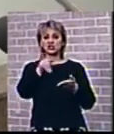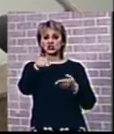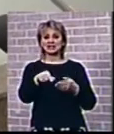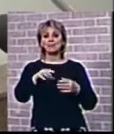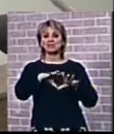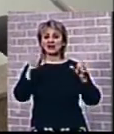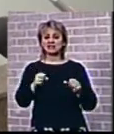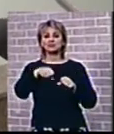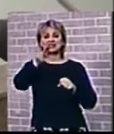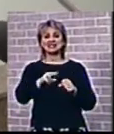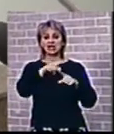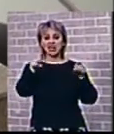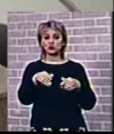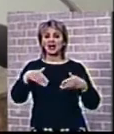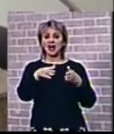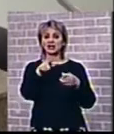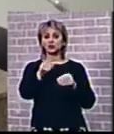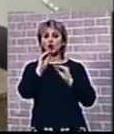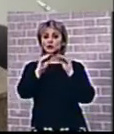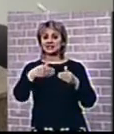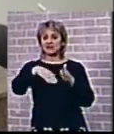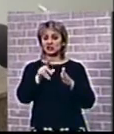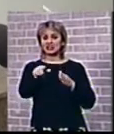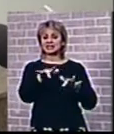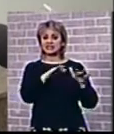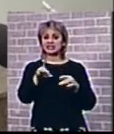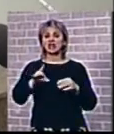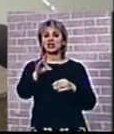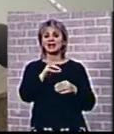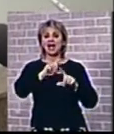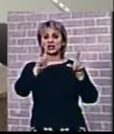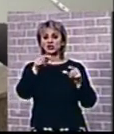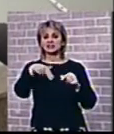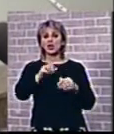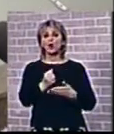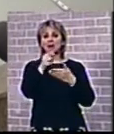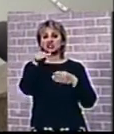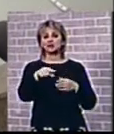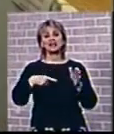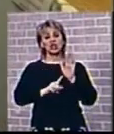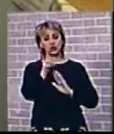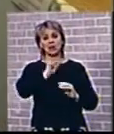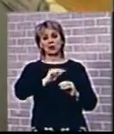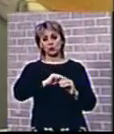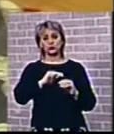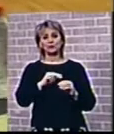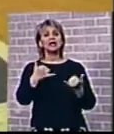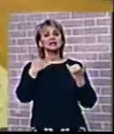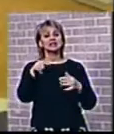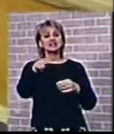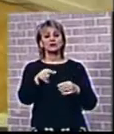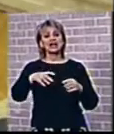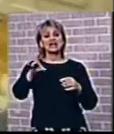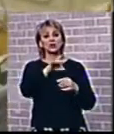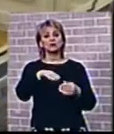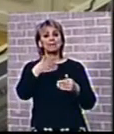в правительстве специальная дорожная карта по совершенствованию деятельности регионального агентства поддержки предпринимательства. Сейчас мы начинаем работать. На сегодня в